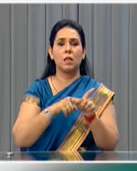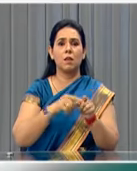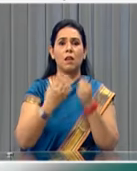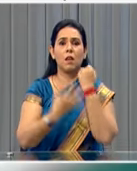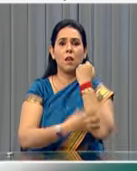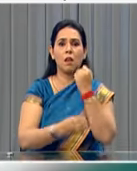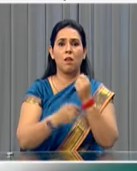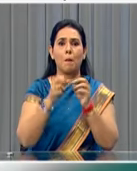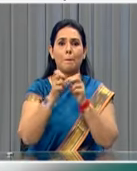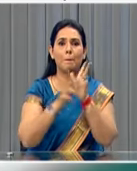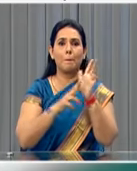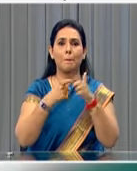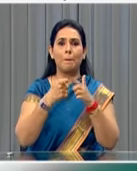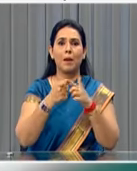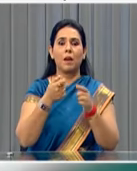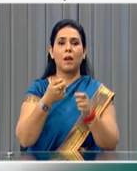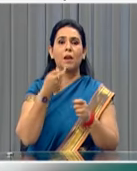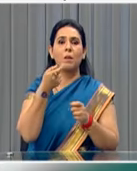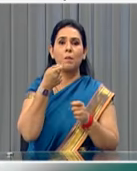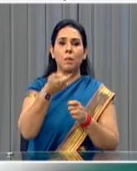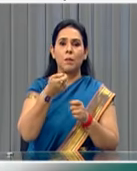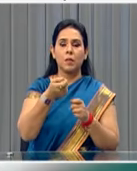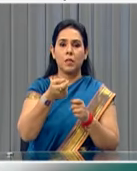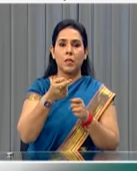गरीबों के लिए बैंकों का राष्ट्रीयकरण किया गया,